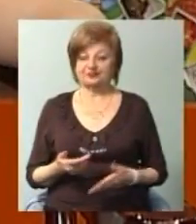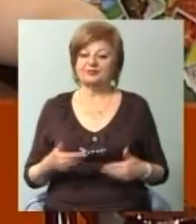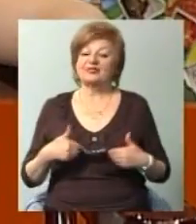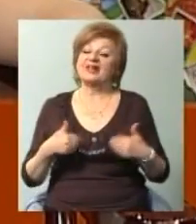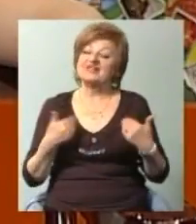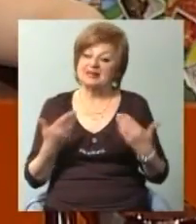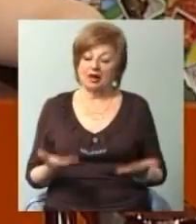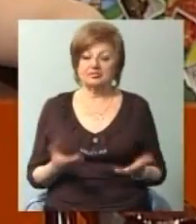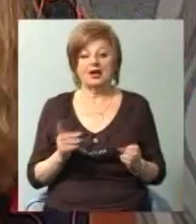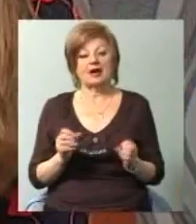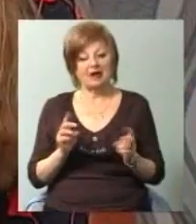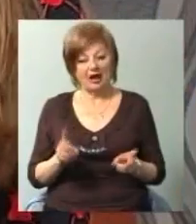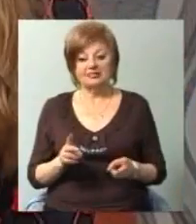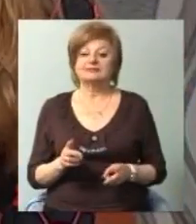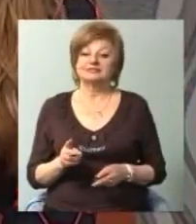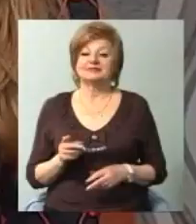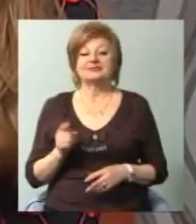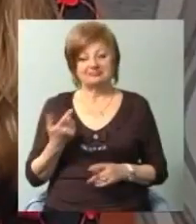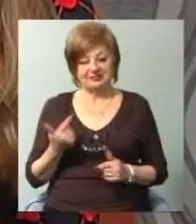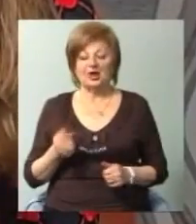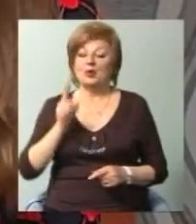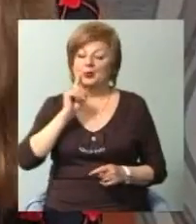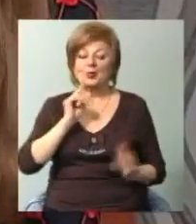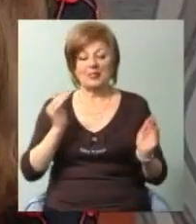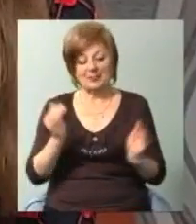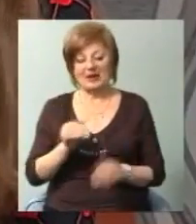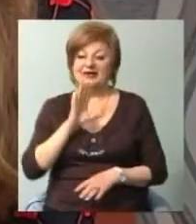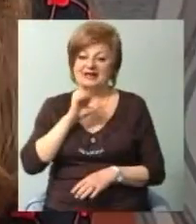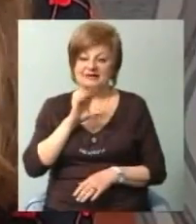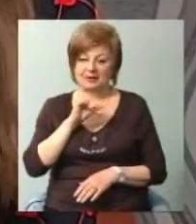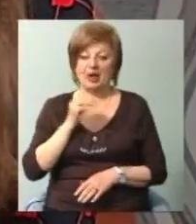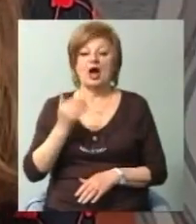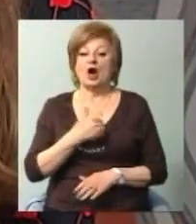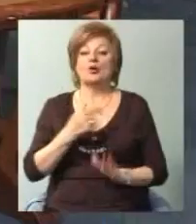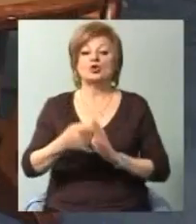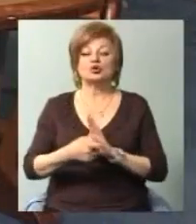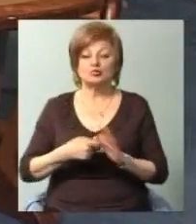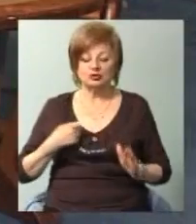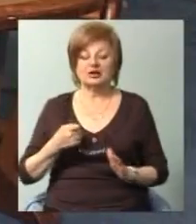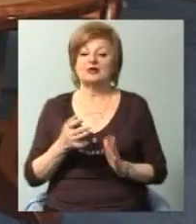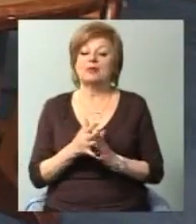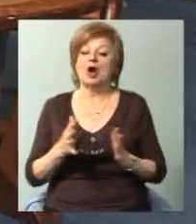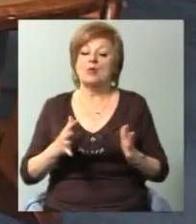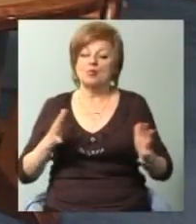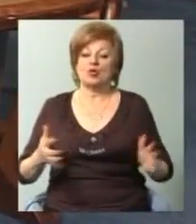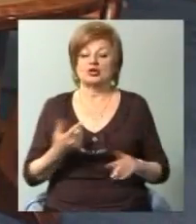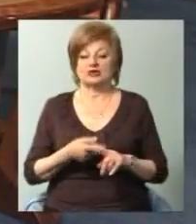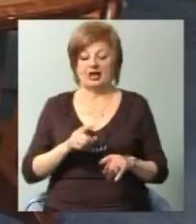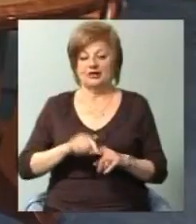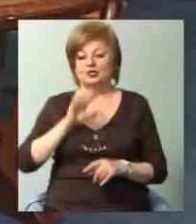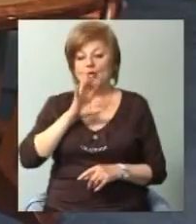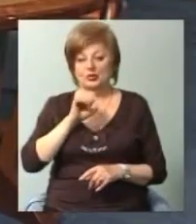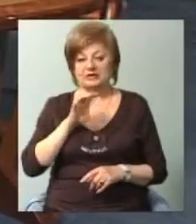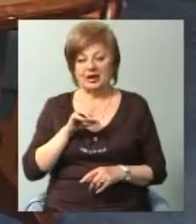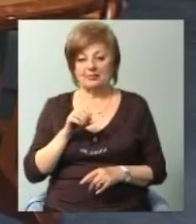Вітає. Цікава собачка, яка дружелюбна собачка, це йоркширський тер'єр. А хочеш дізнатися ще більше про цю породу собак, як вона виникла і